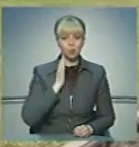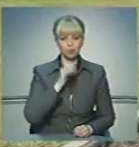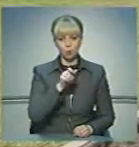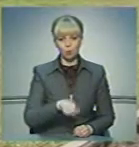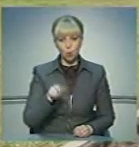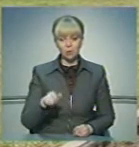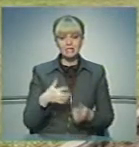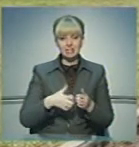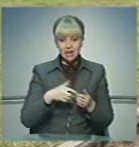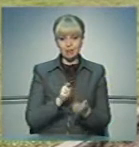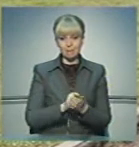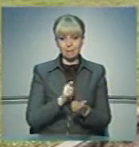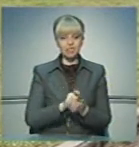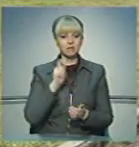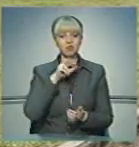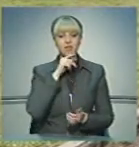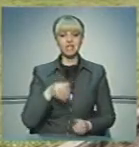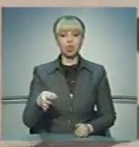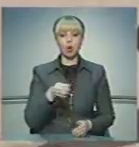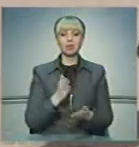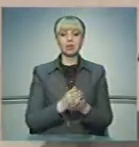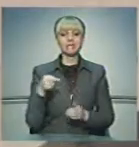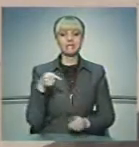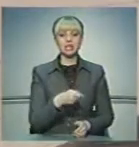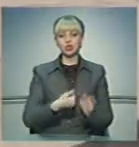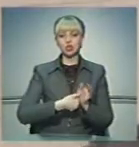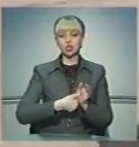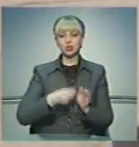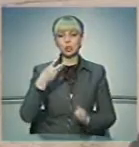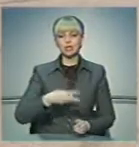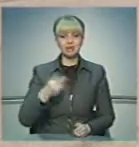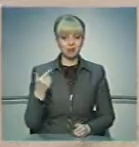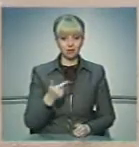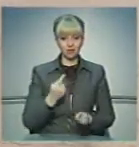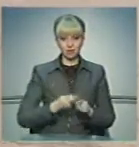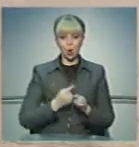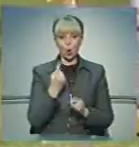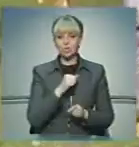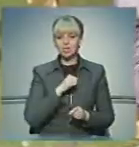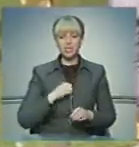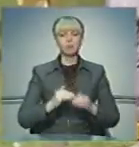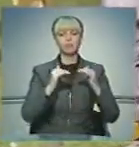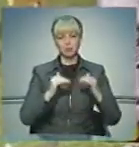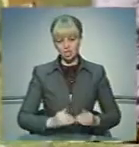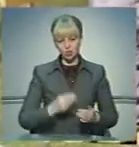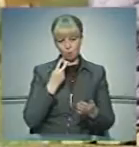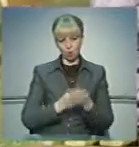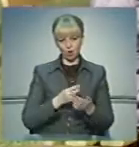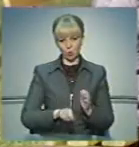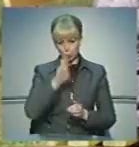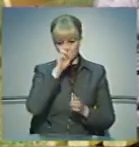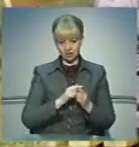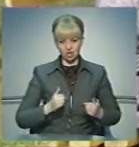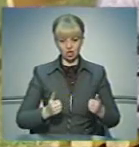буковинці. Середня ж пенсія в Чернівецькій області становить 1630 гривень. Це один із найнижчих показників у